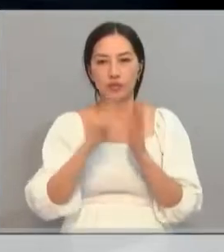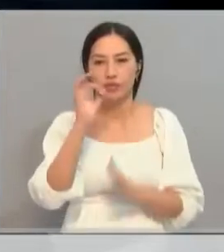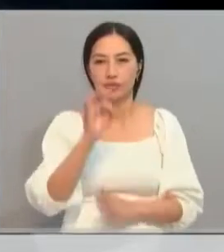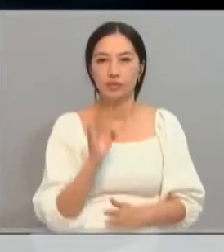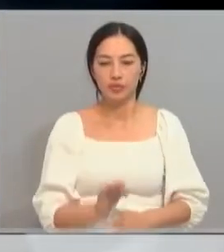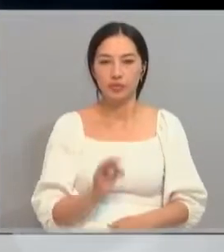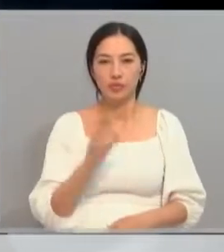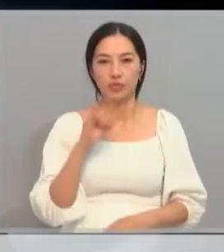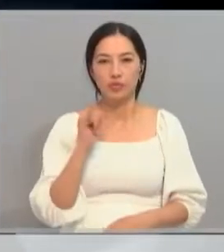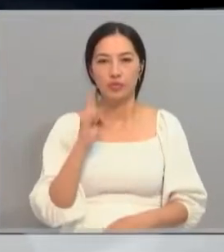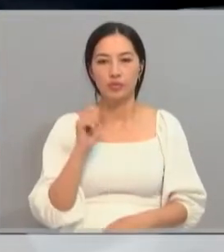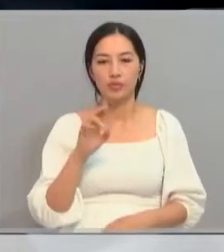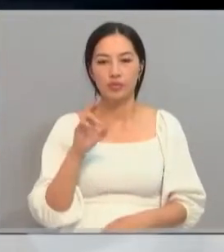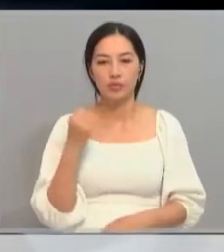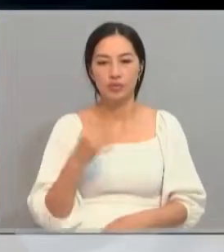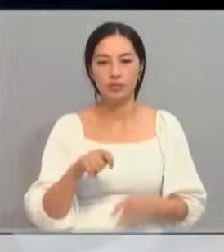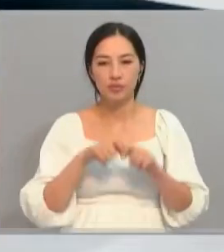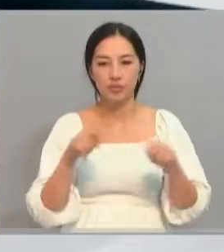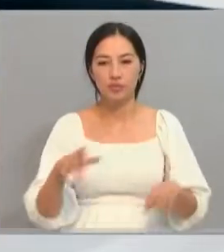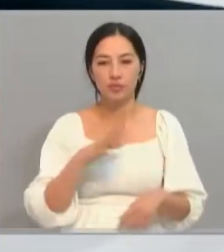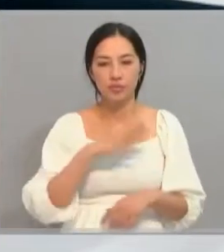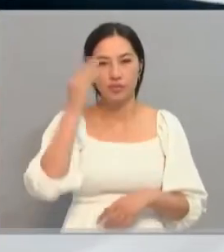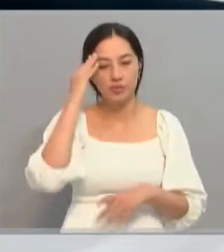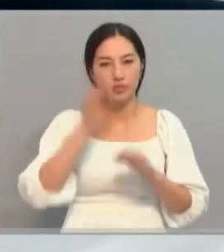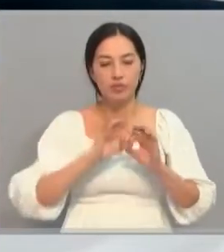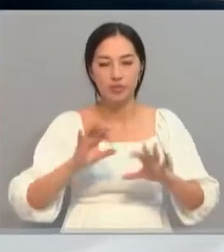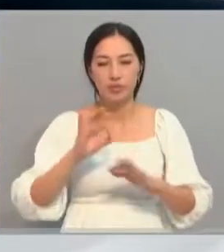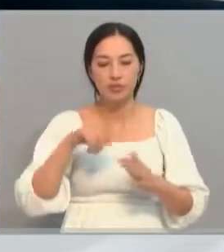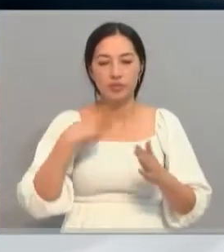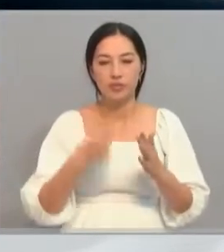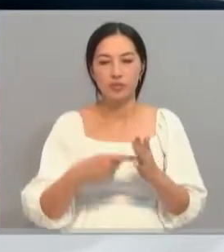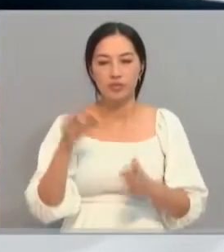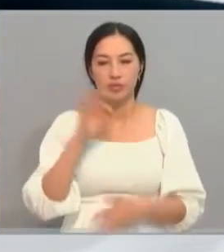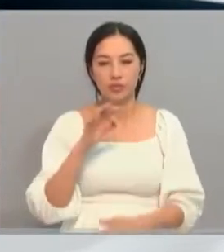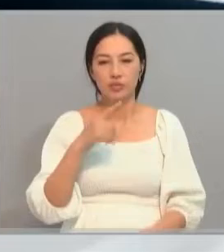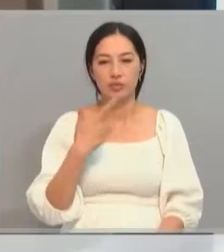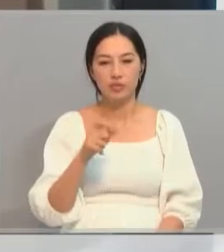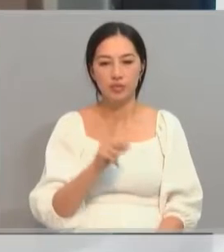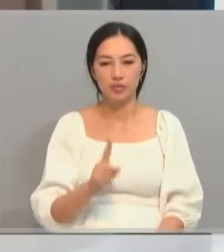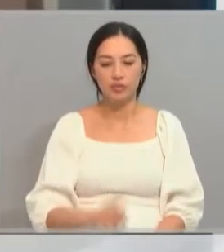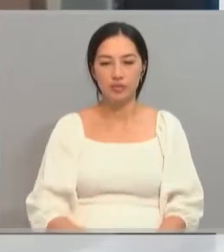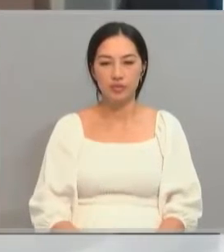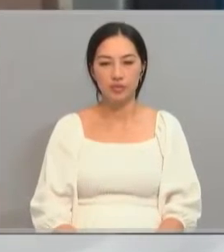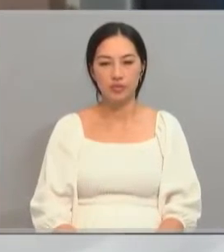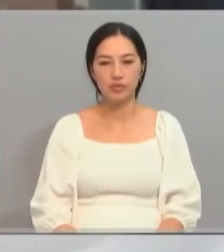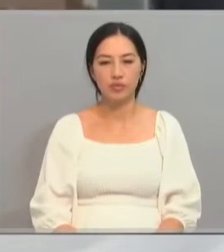70%. Бухарбай Рускулов открыто высказался по актуальным вопросам газоснабжения.